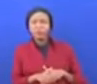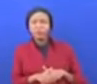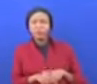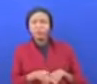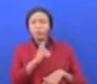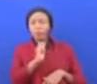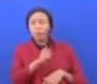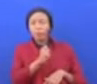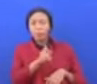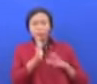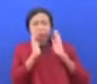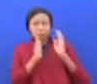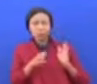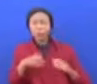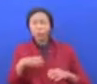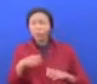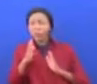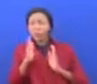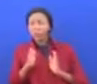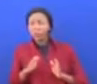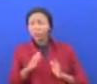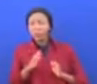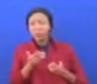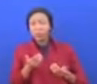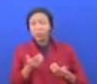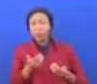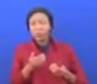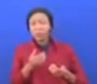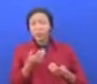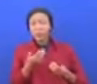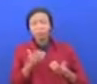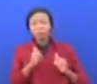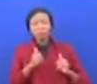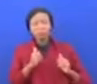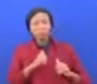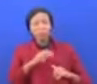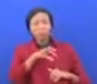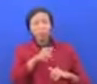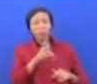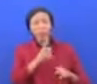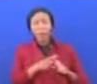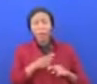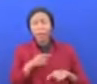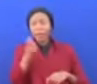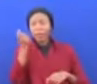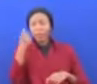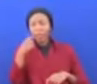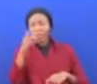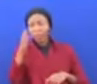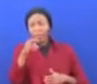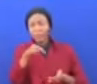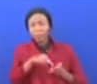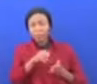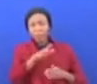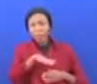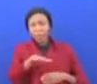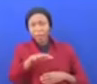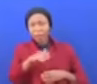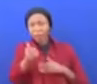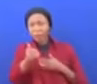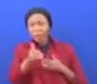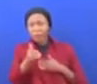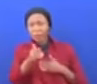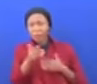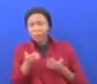nimpongeze Mheshimiwa Waziri Mkuu, alifanya ziara katika mkoa wa Mara na wilaya ya Tarime. Alisimama eneo la Nyamwaga ambako ni karibu